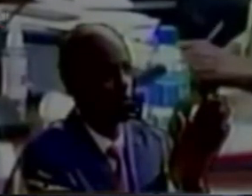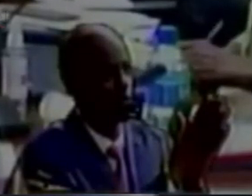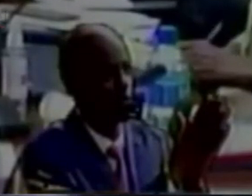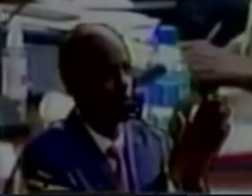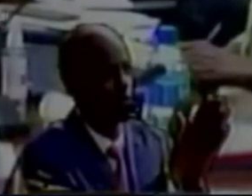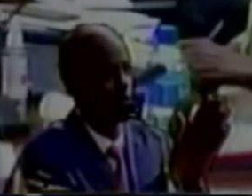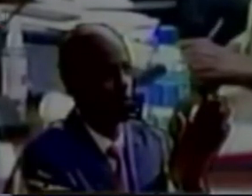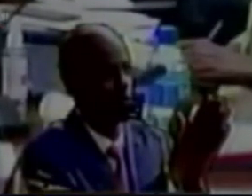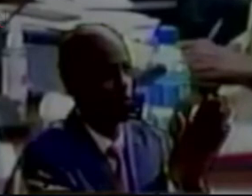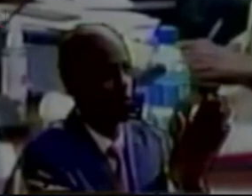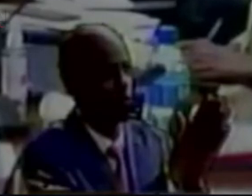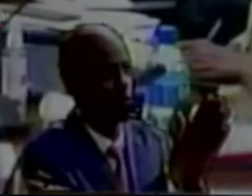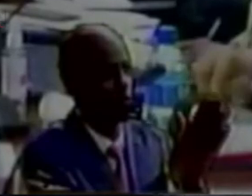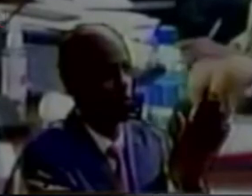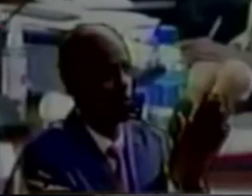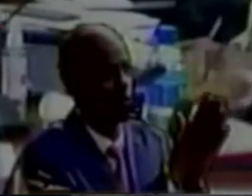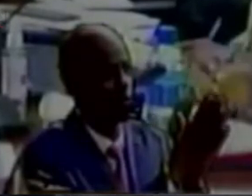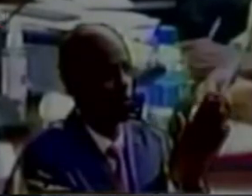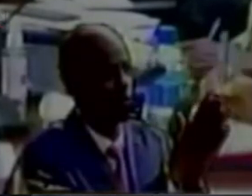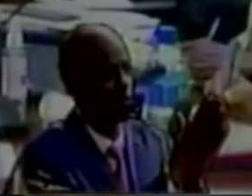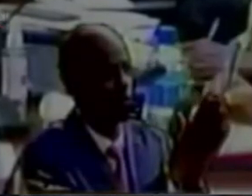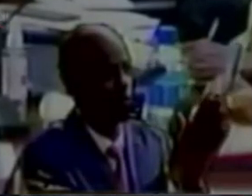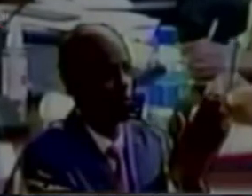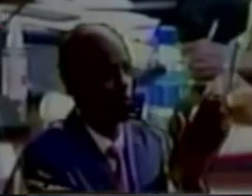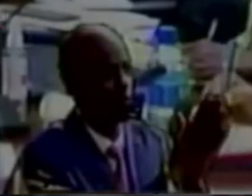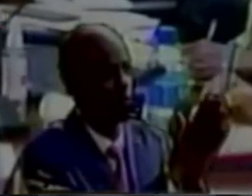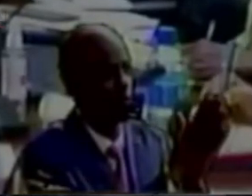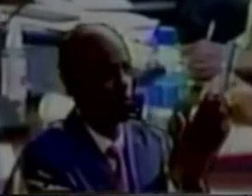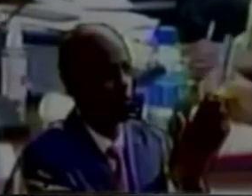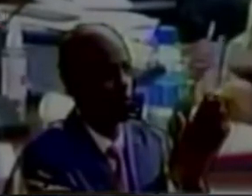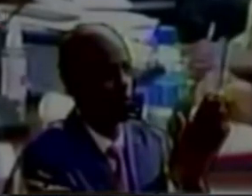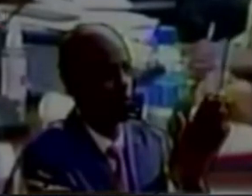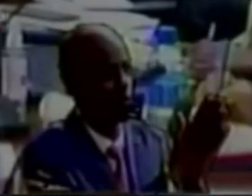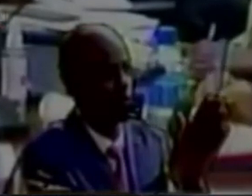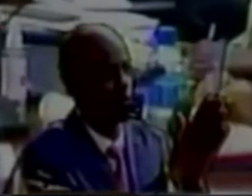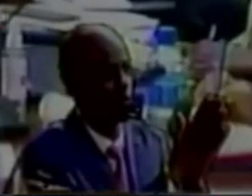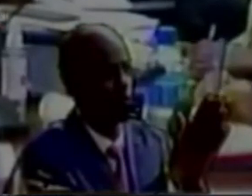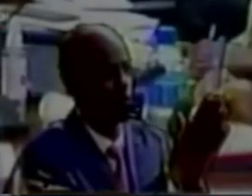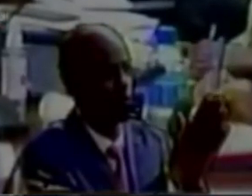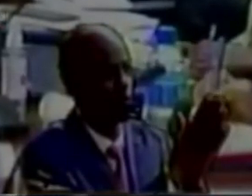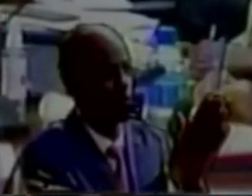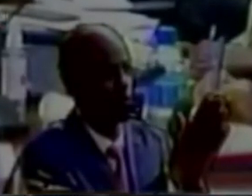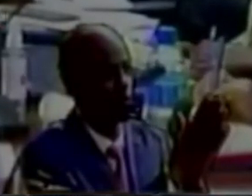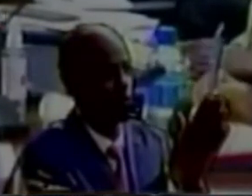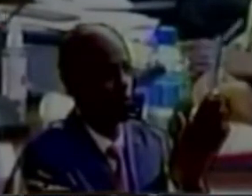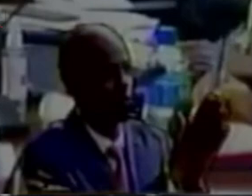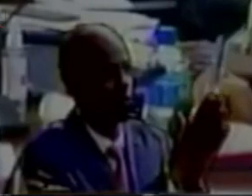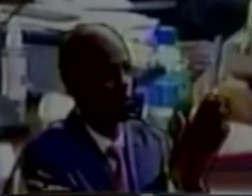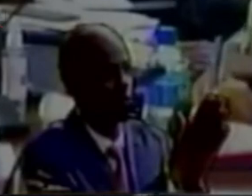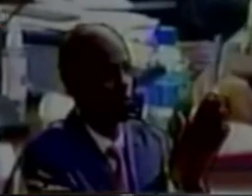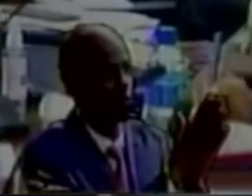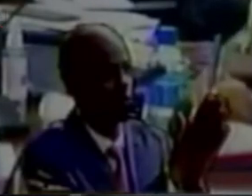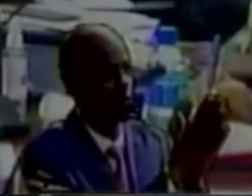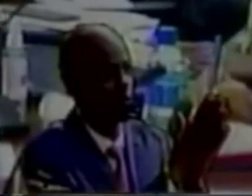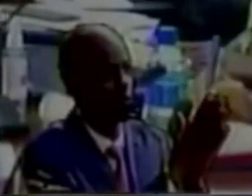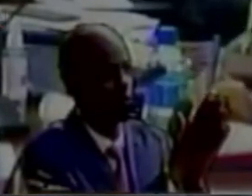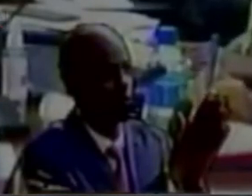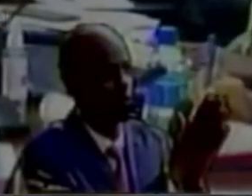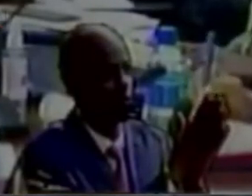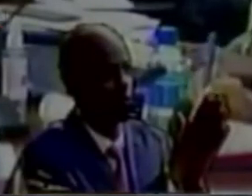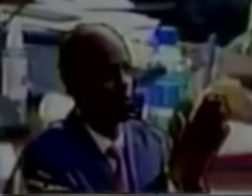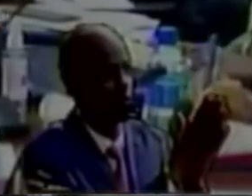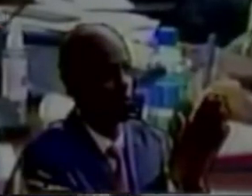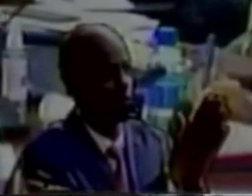à la fin du mois d'octobre, dans 8 à 10 semaines, et nous souhaiterions d'avoir une approche pragmatique pour